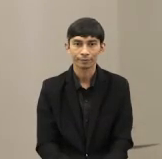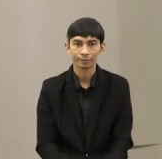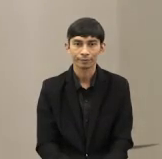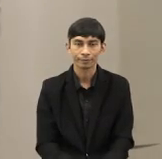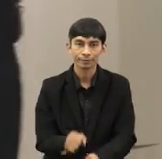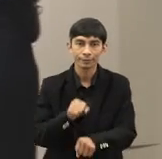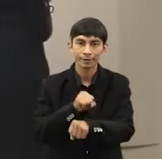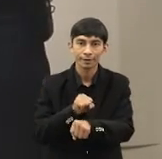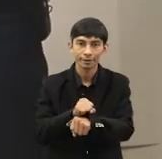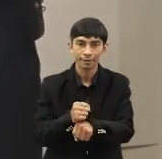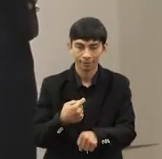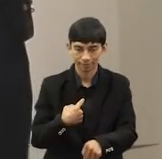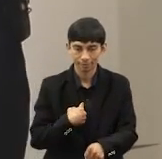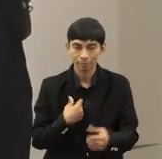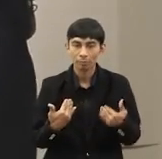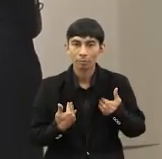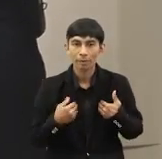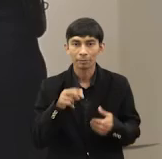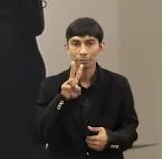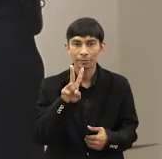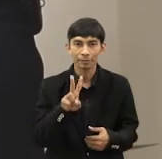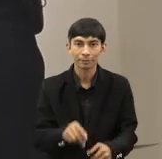chà cây cạp tê phó nẹ khu miên phí